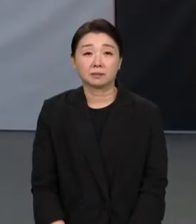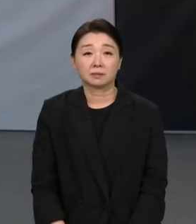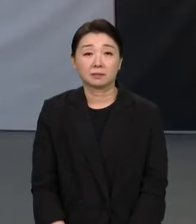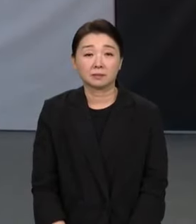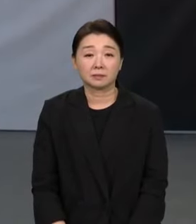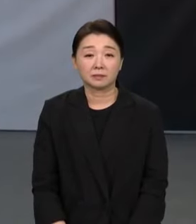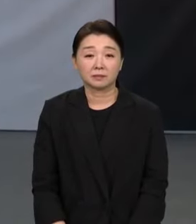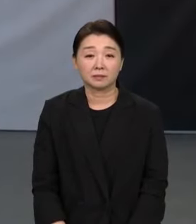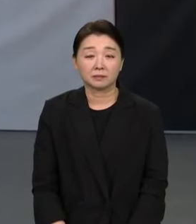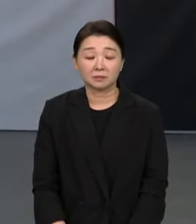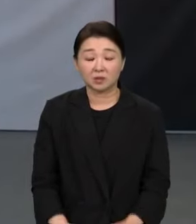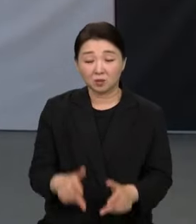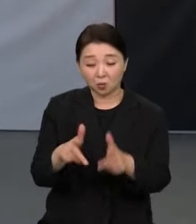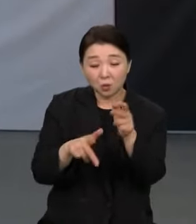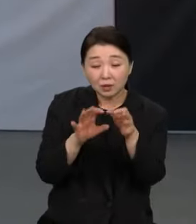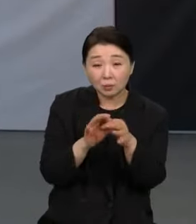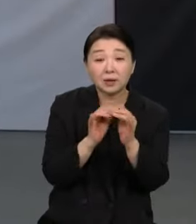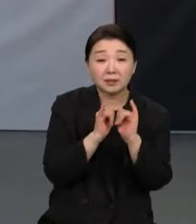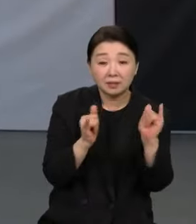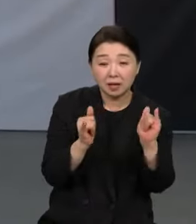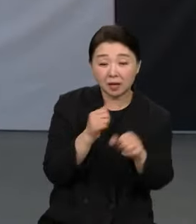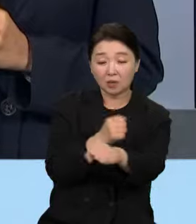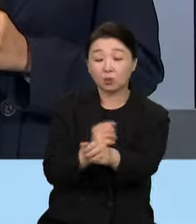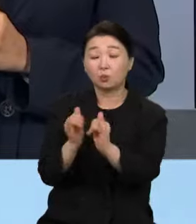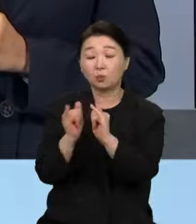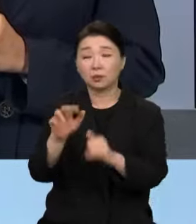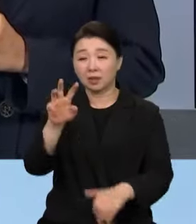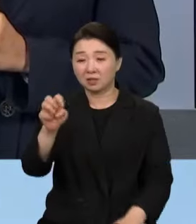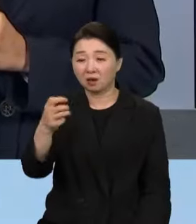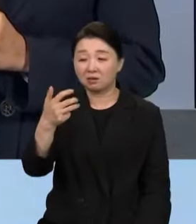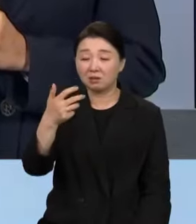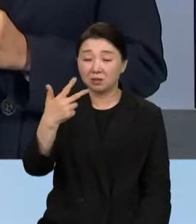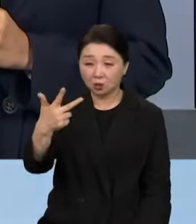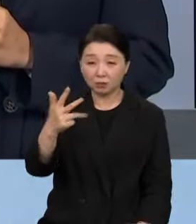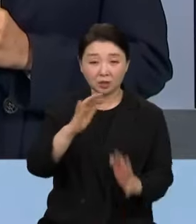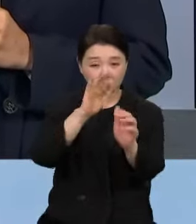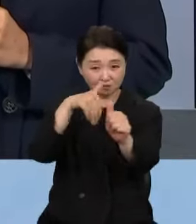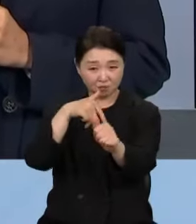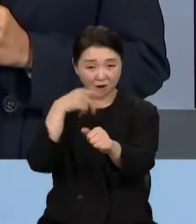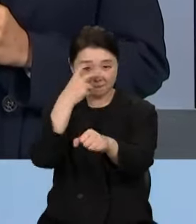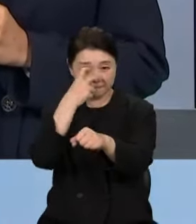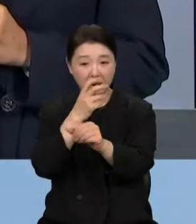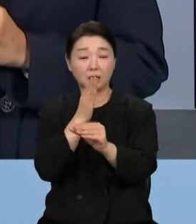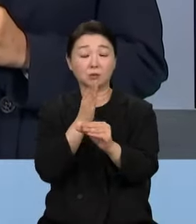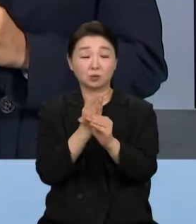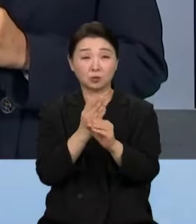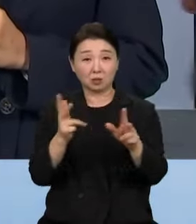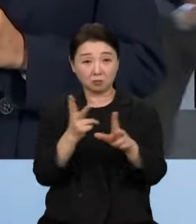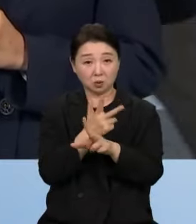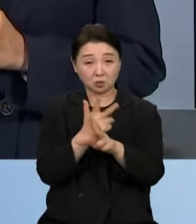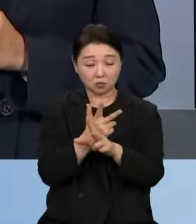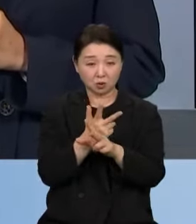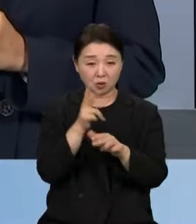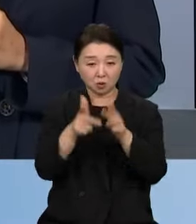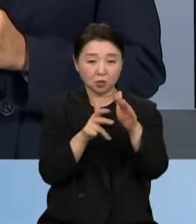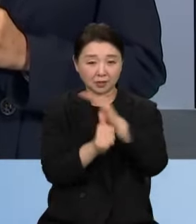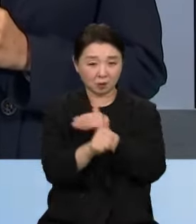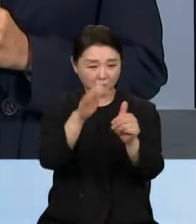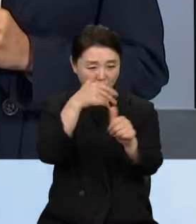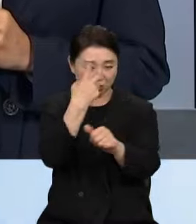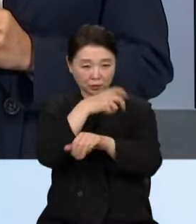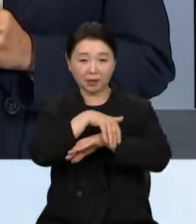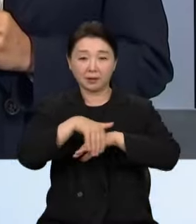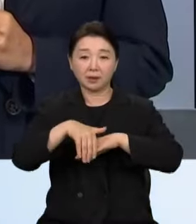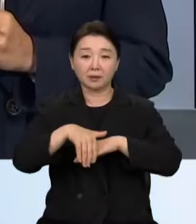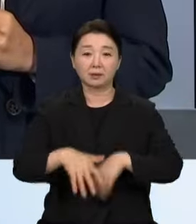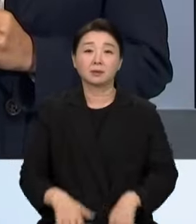네, 지금까지 공장 관계자 그리고 노동자 37명을 불러서 조사했고요. 이르면 이번 주 안에 공장 대표도 불러서 조사할 것으로